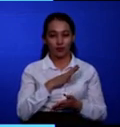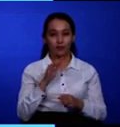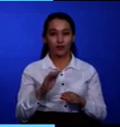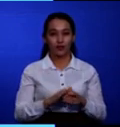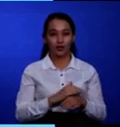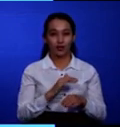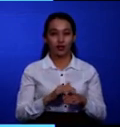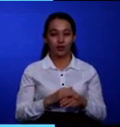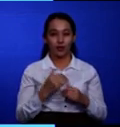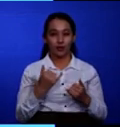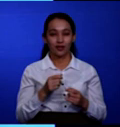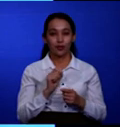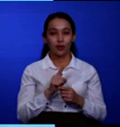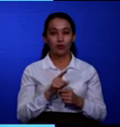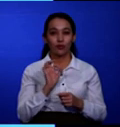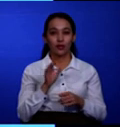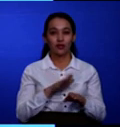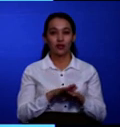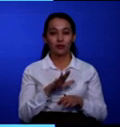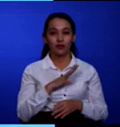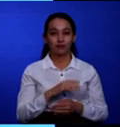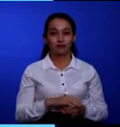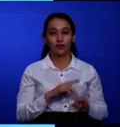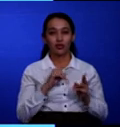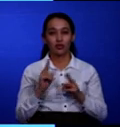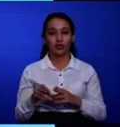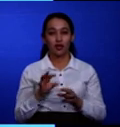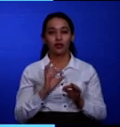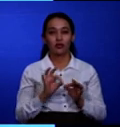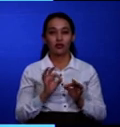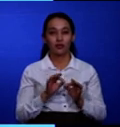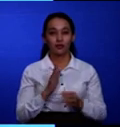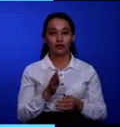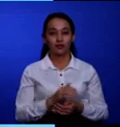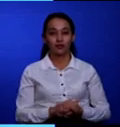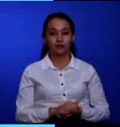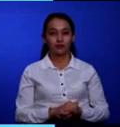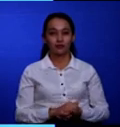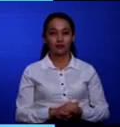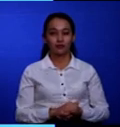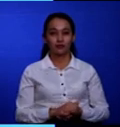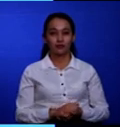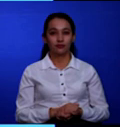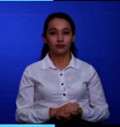Barakalla, siz bu misolni to'g'ri ishlabsiz. Keyingi misollarni tekshirib oling.